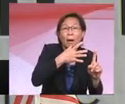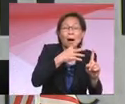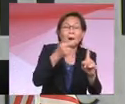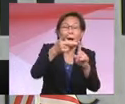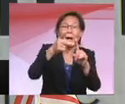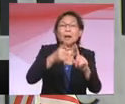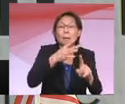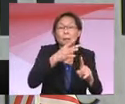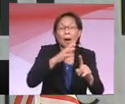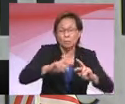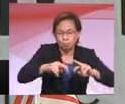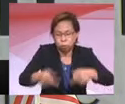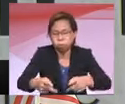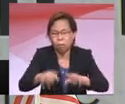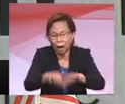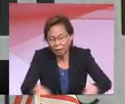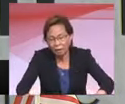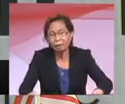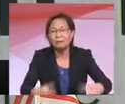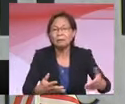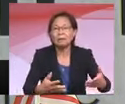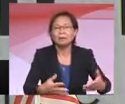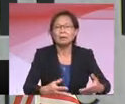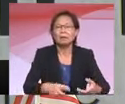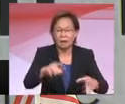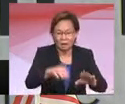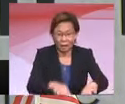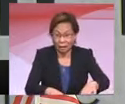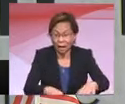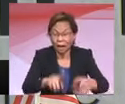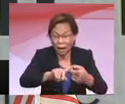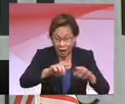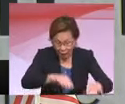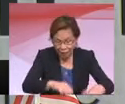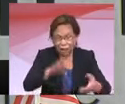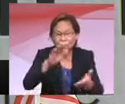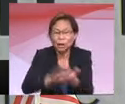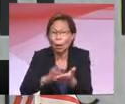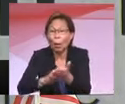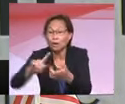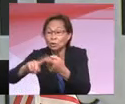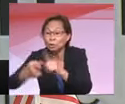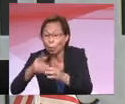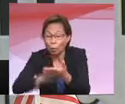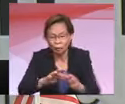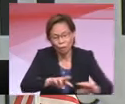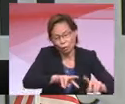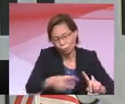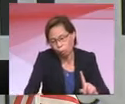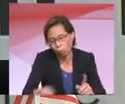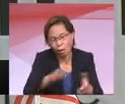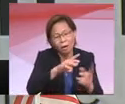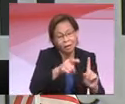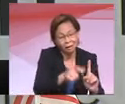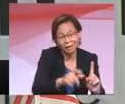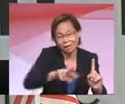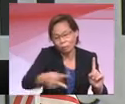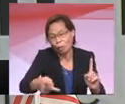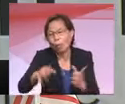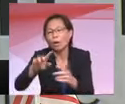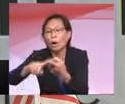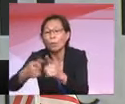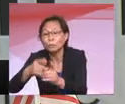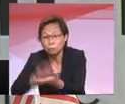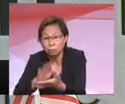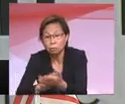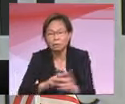dan anak tersebut ada berkawan dengan di sekolah yang sama dan menjangkiti rakan-rakan sekolah. Iaitu generasi yang